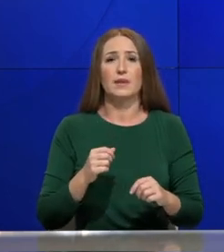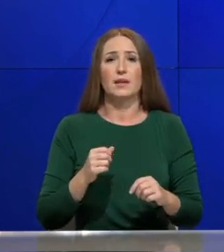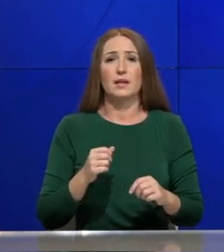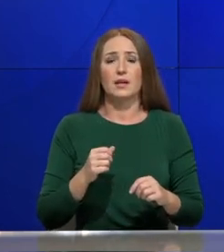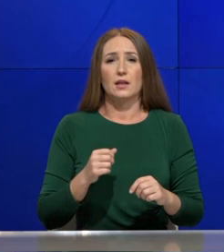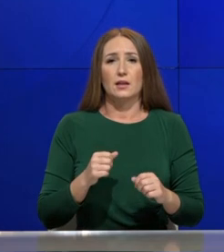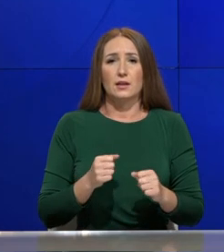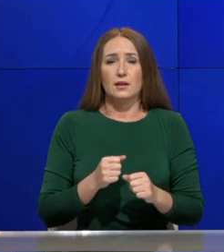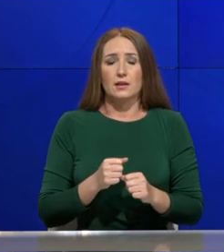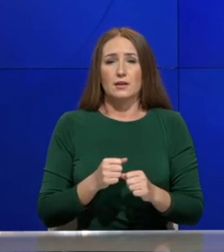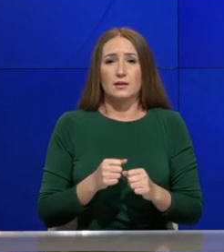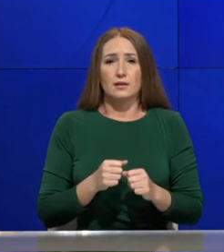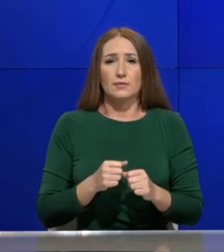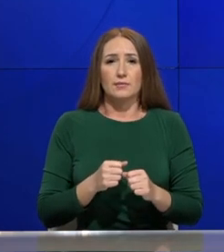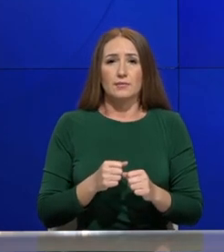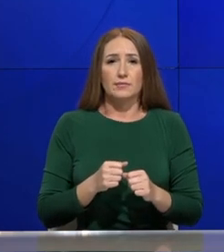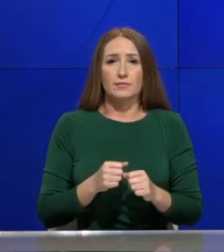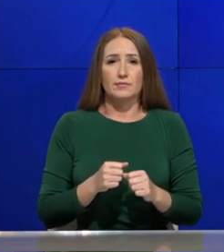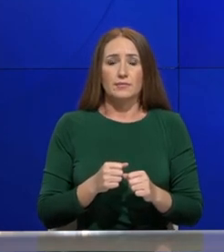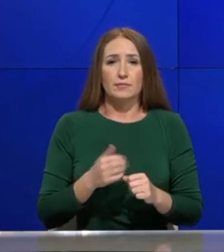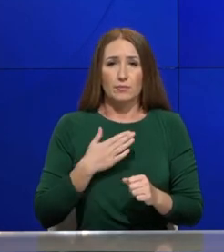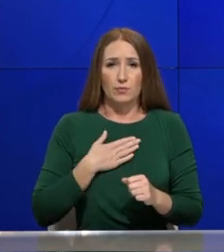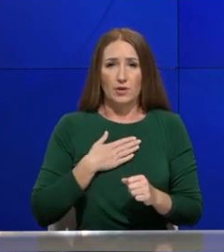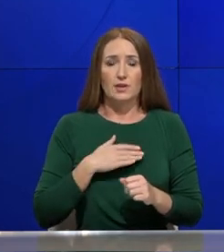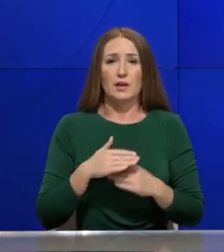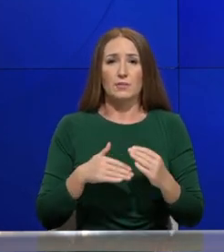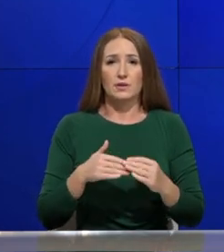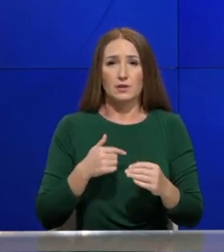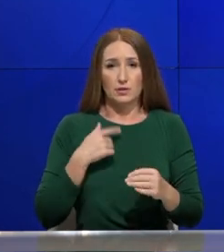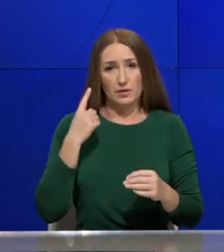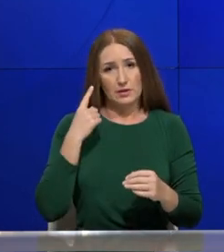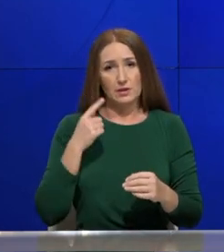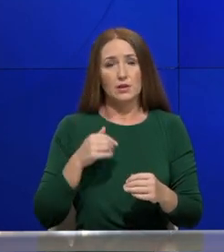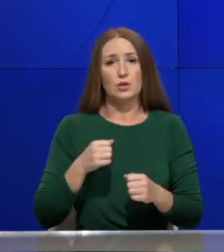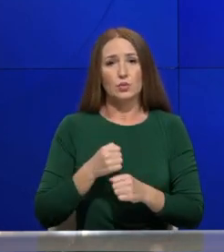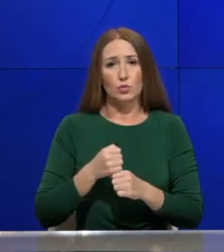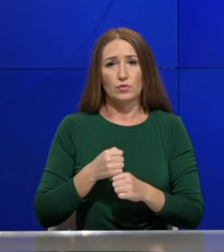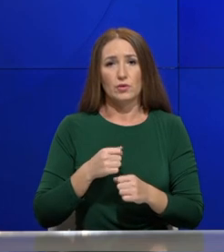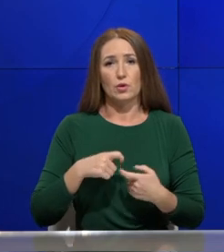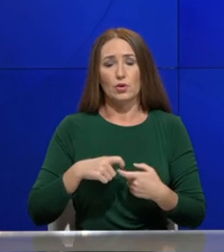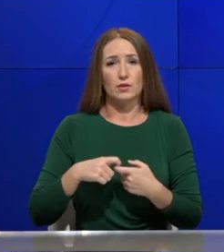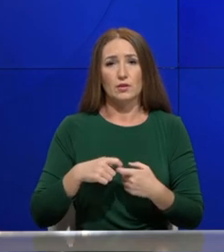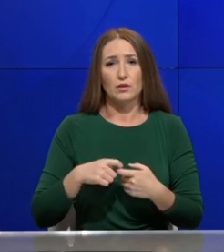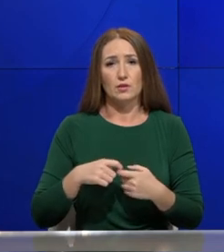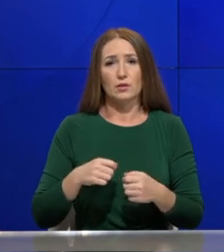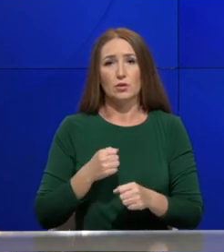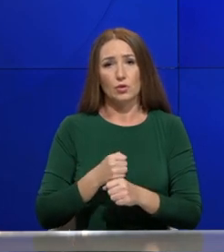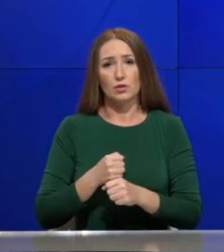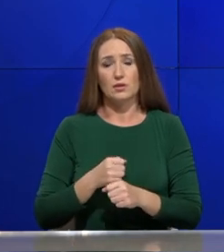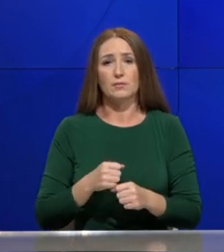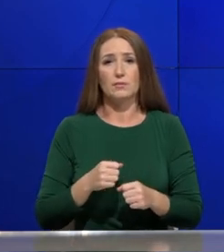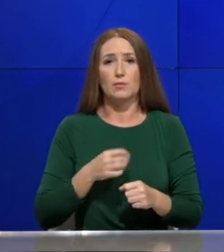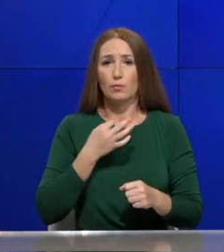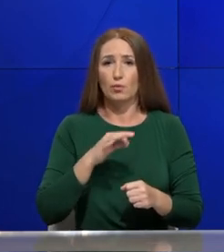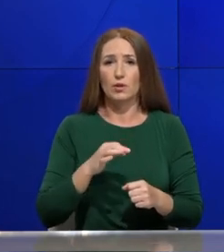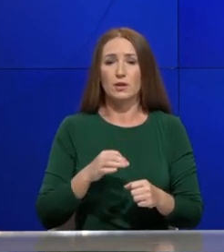Mješovita srednja škola Kalesija. Moja namjera je da svoja znanja, iskustve i kontakte iskoristim na najbolji način i